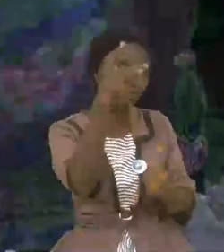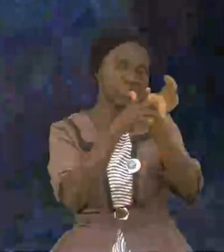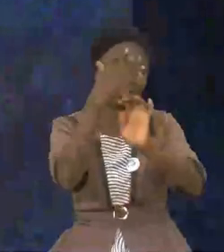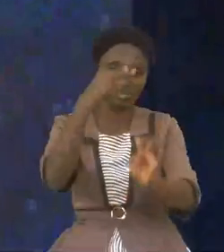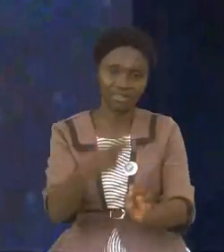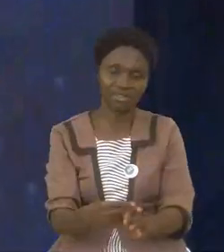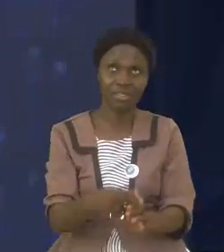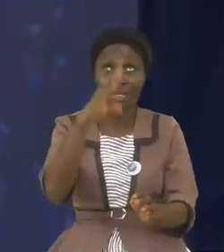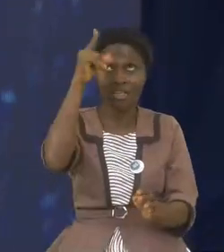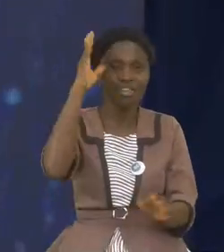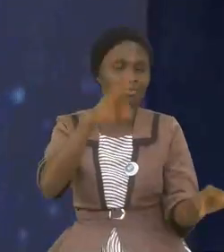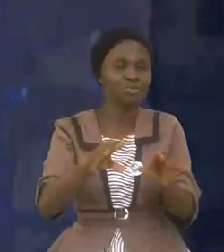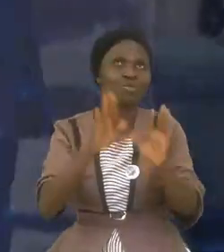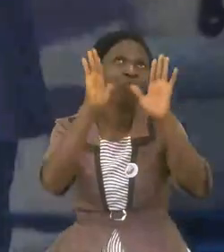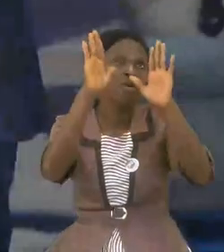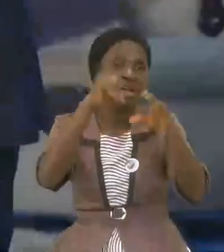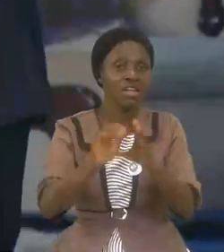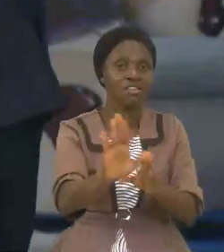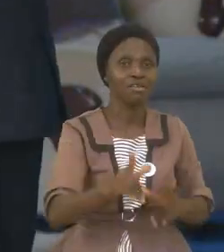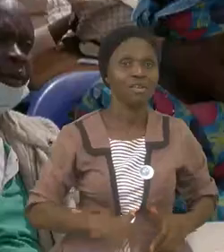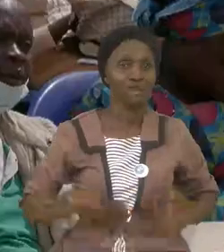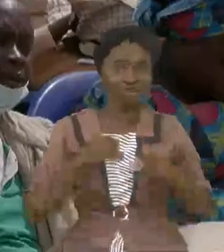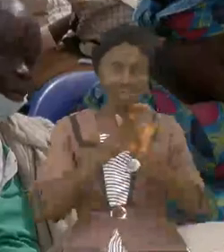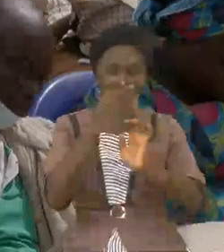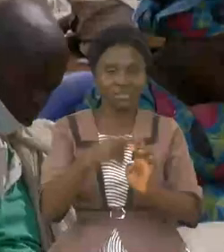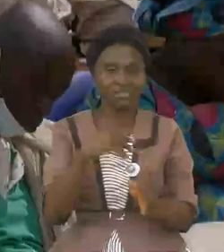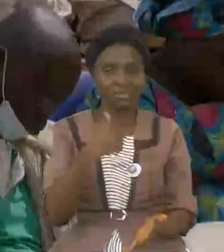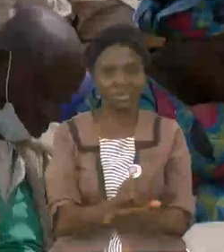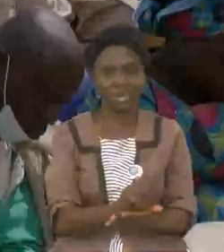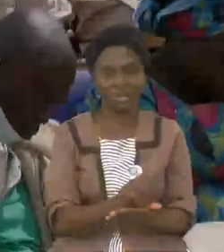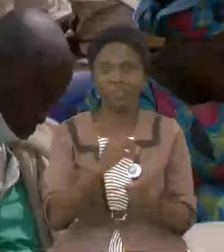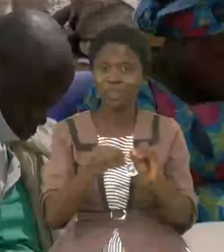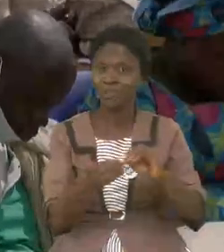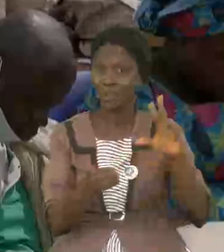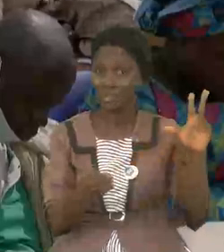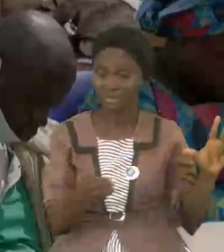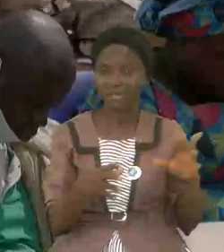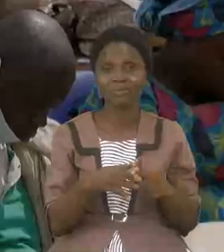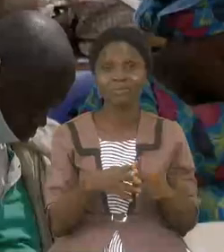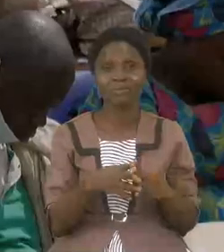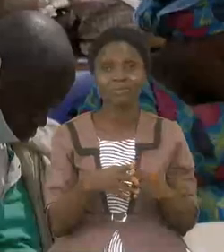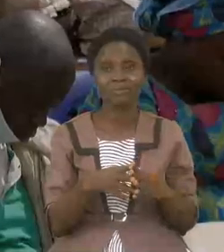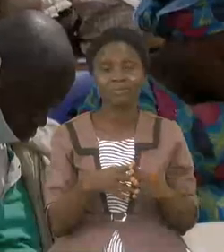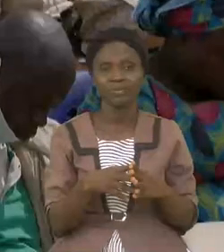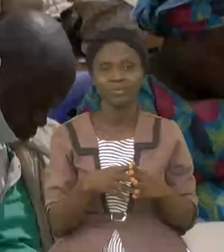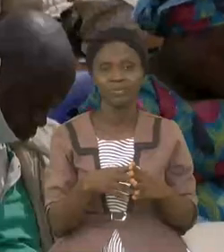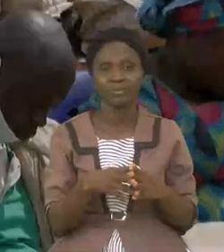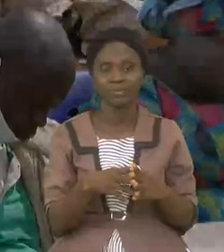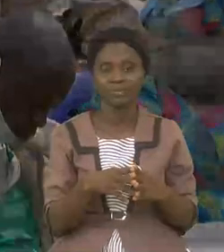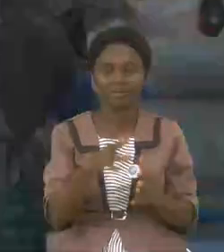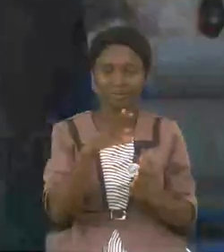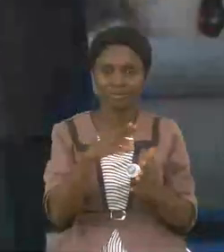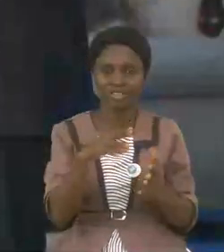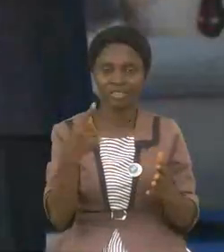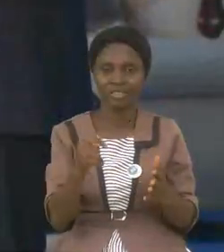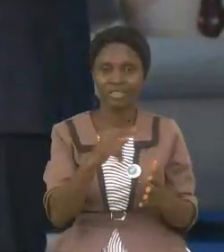le Seigneur. Le Seigneur va t'élever. Il va faire des prodiges dans ta vie au nom de Jésus-Christ. Voyons